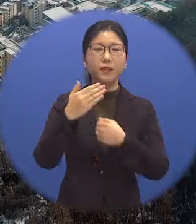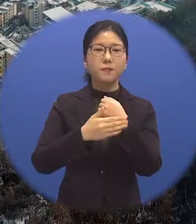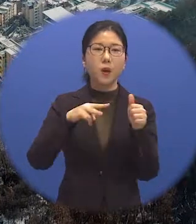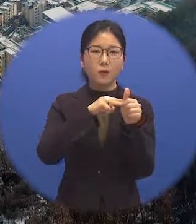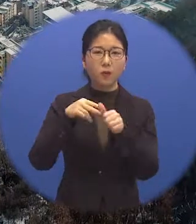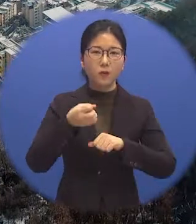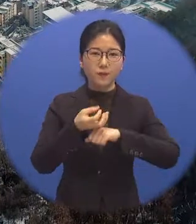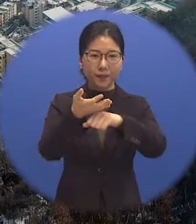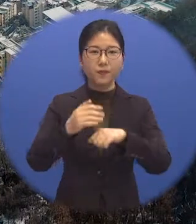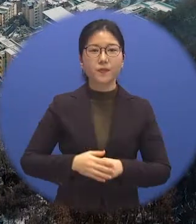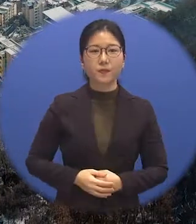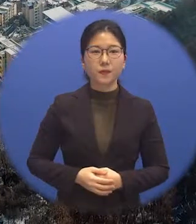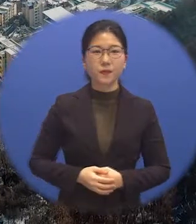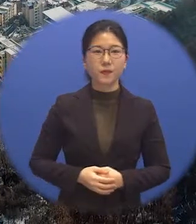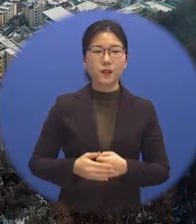은평의 정보 전해드립니다.